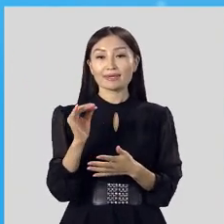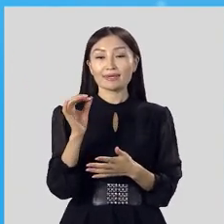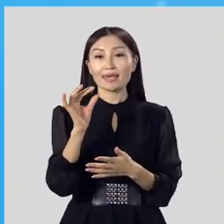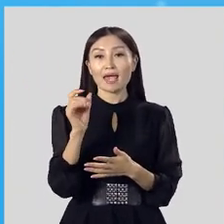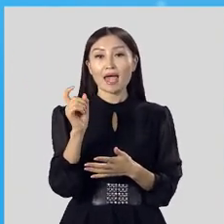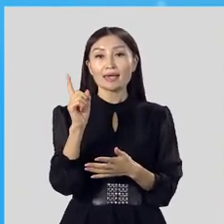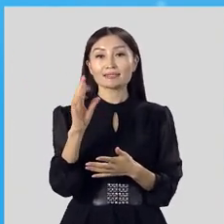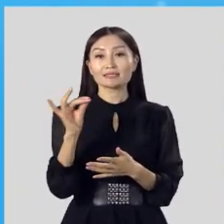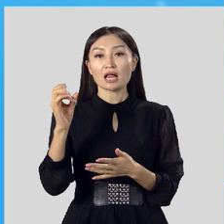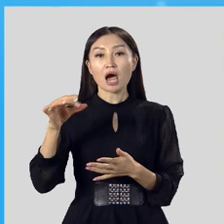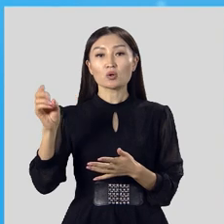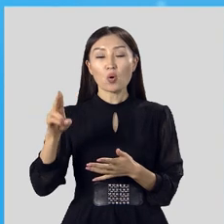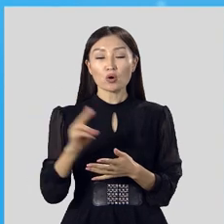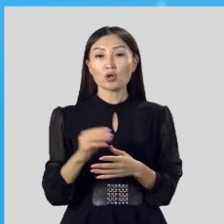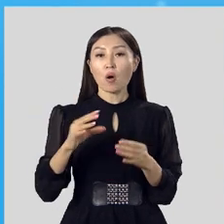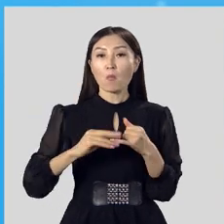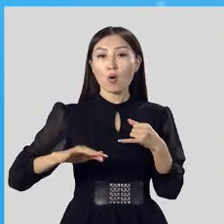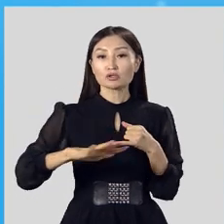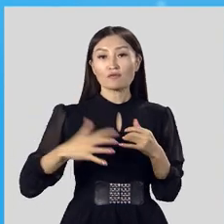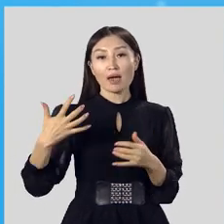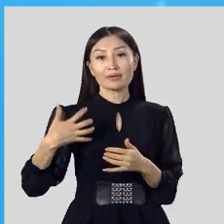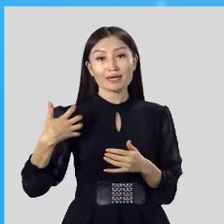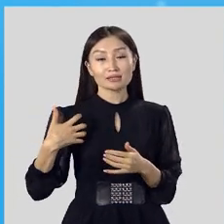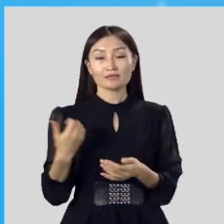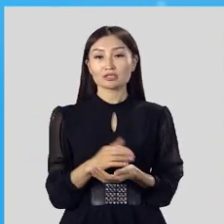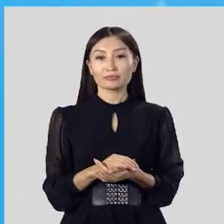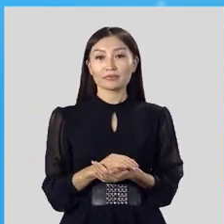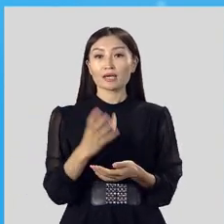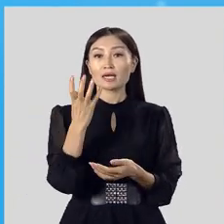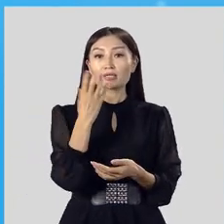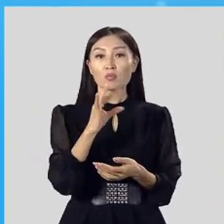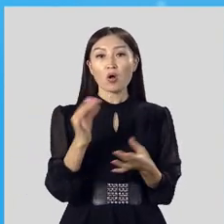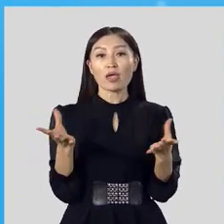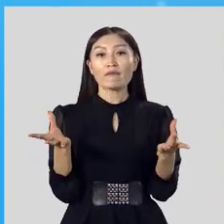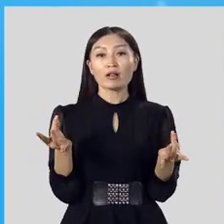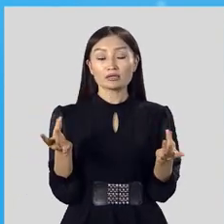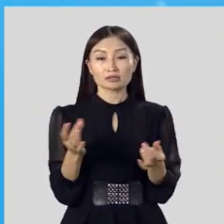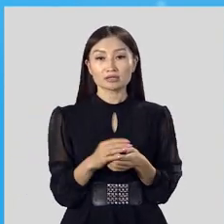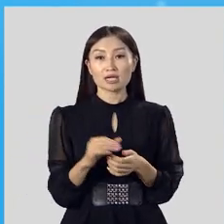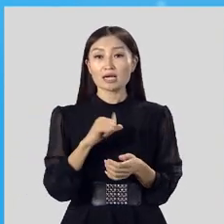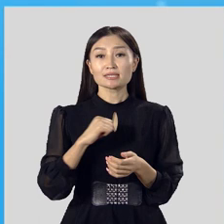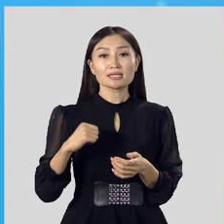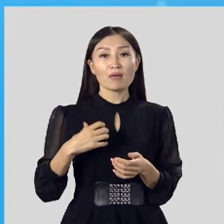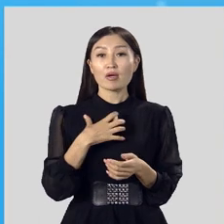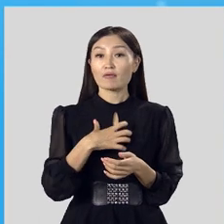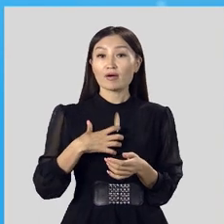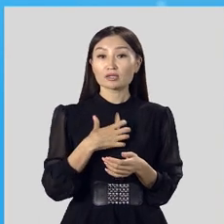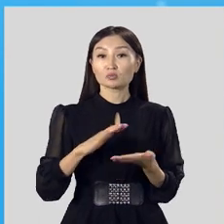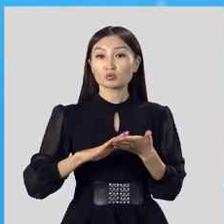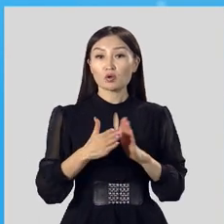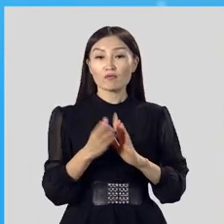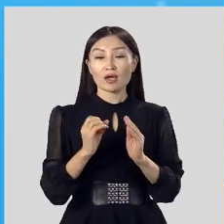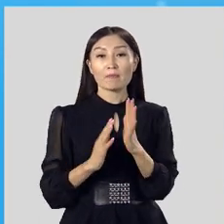кислорода, почва, питательные вещества, тепло и влажность. Самыми значимыми